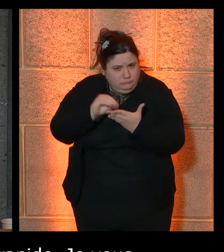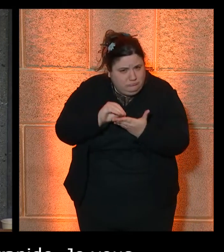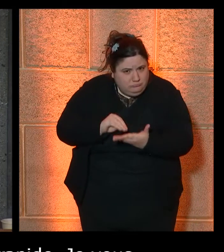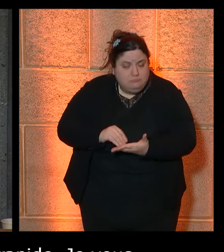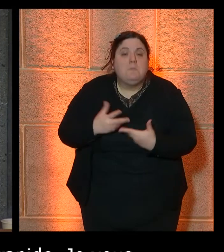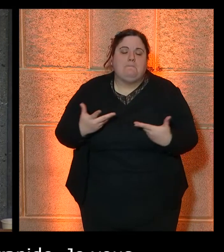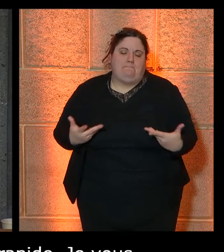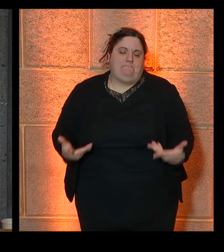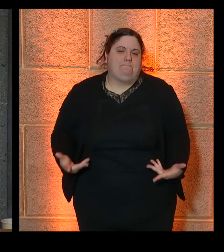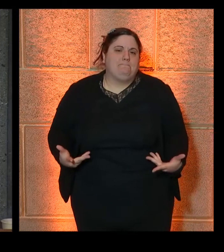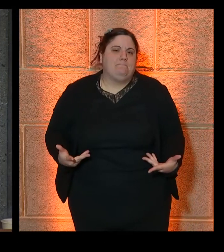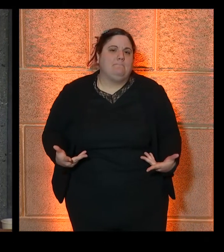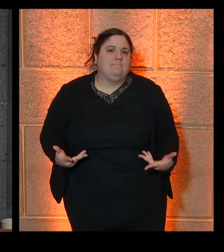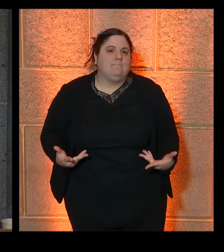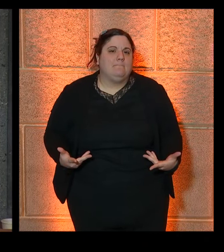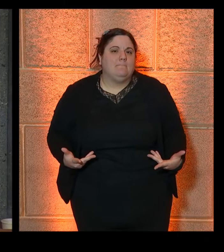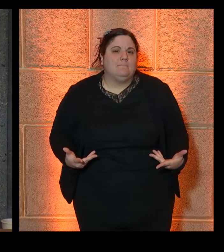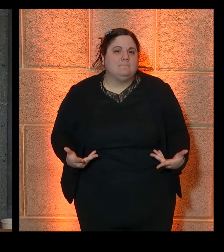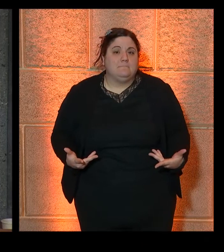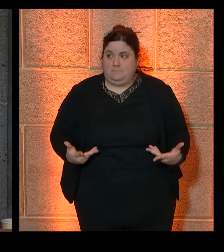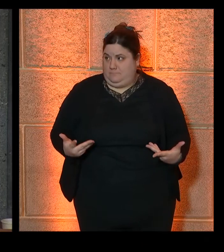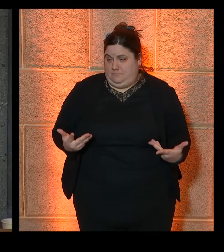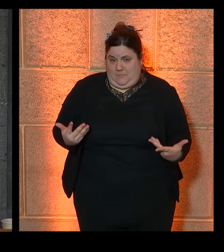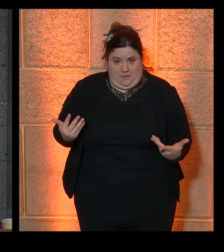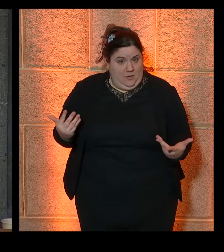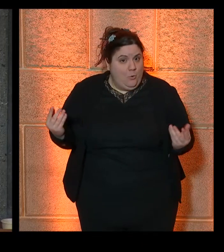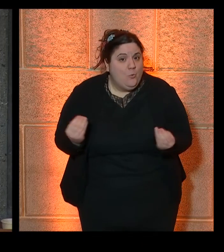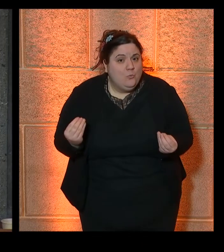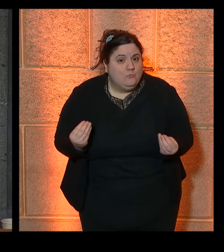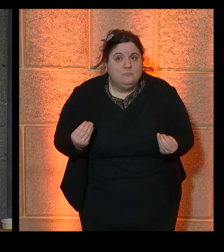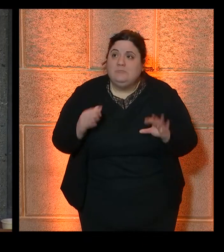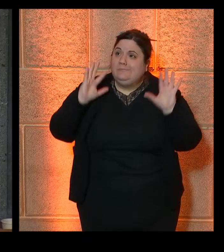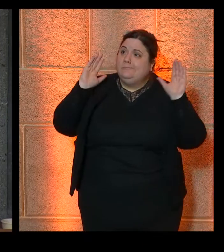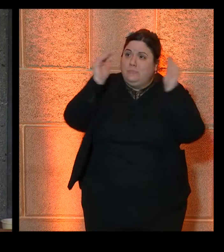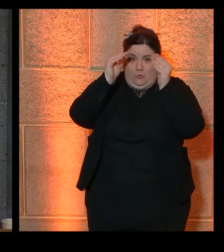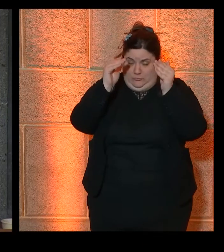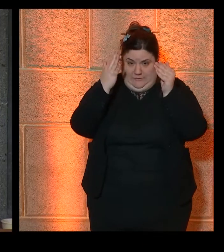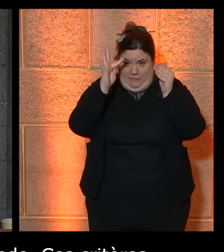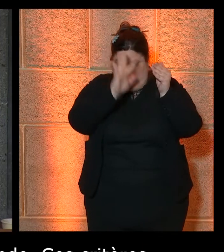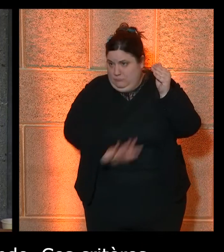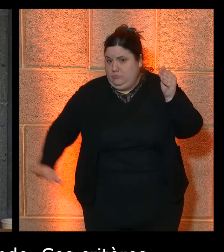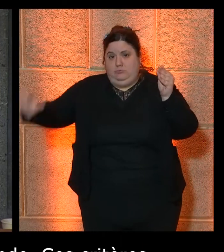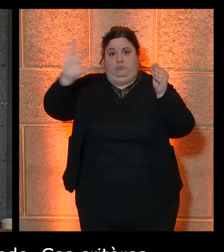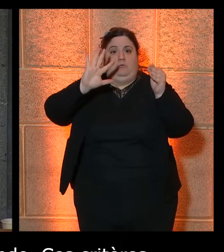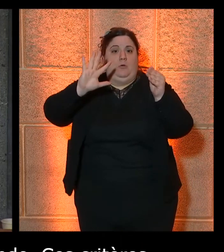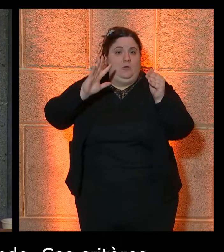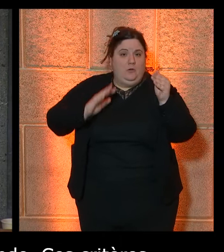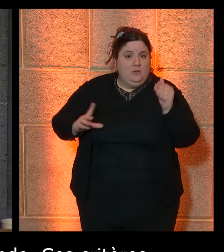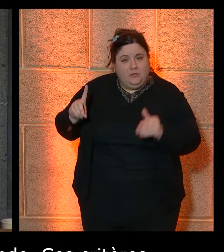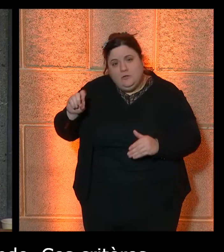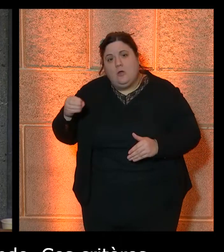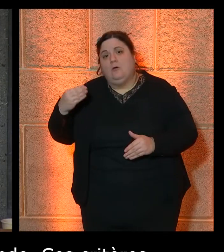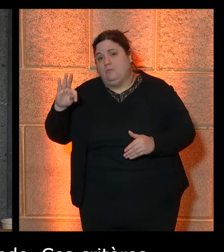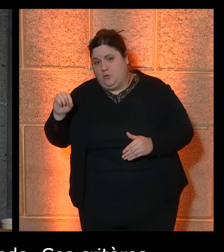fera l'objet donc d'une observation sur tout le territoire pour les présidentielles et donc